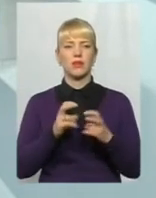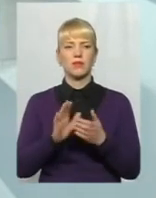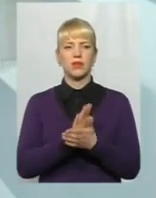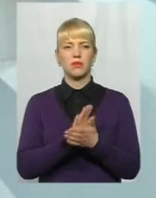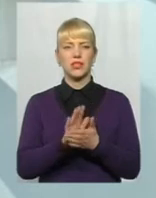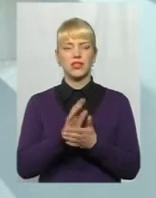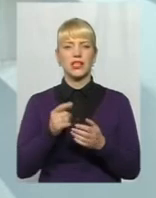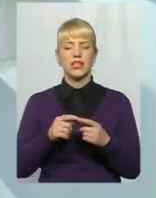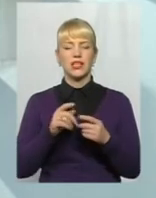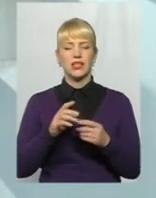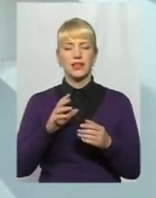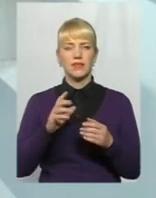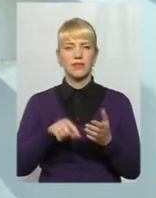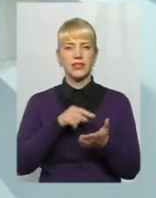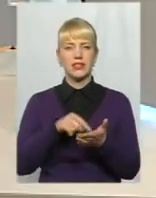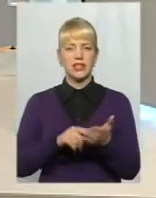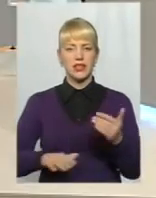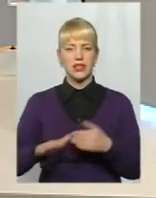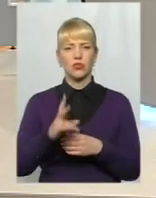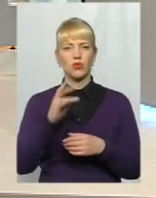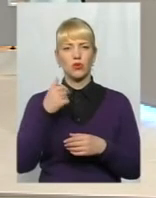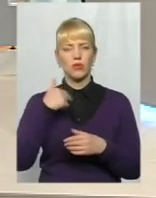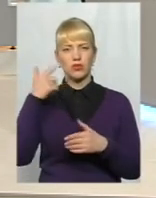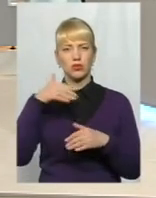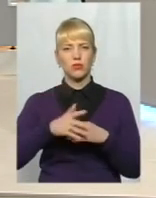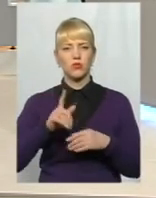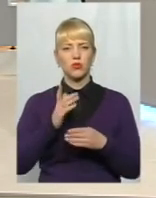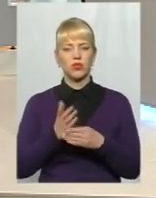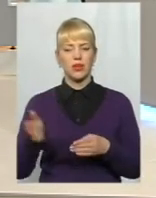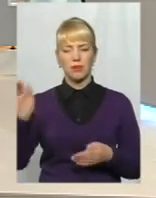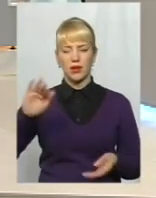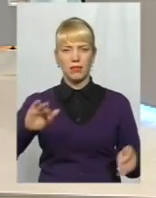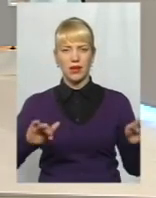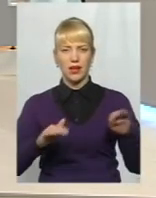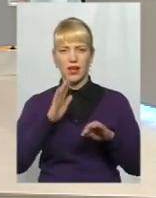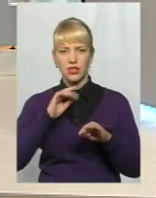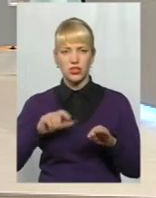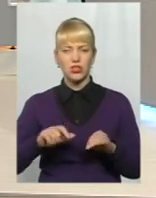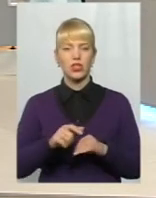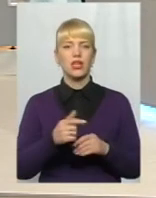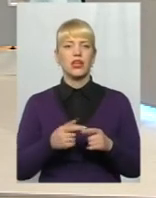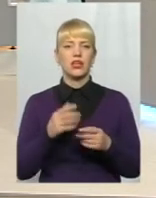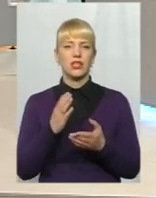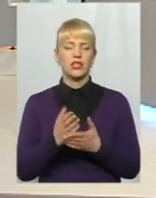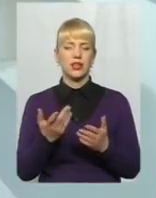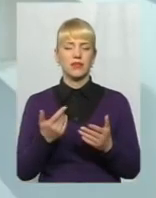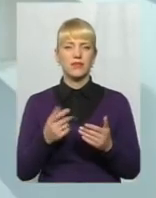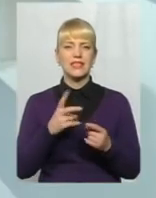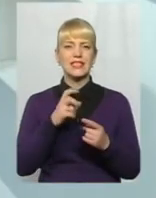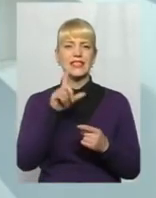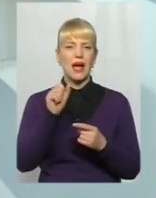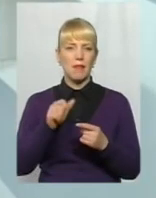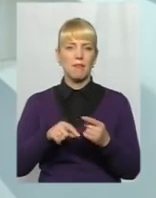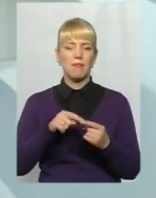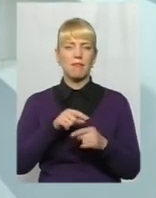ними території, але ми розуміємо, що є прибережні смуги, є зелені зони загального користування, в'їзди-виїзди з міст, сіл,